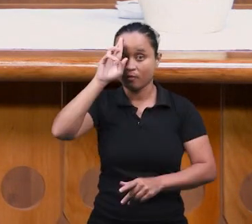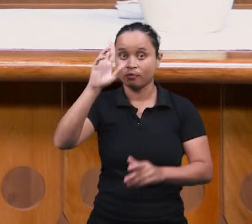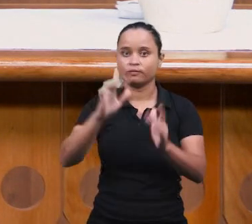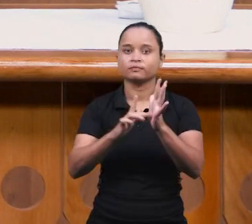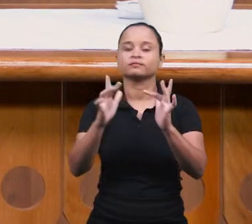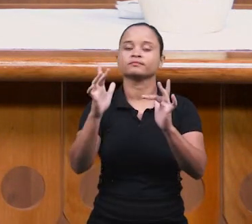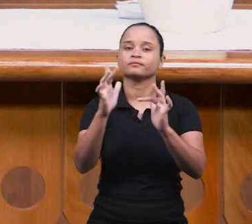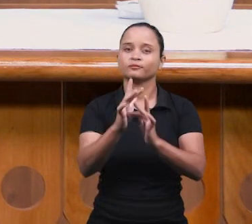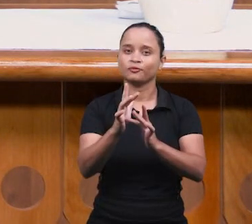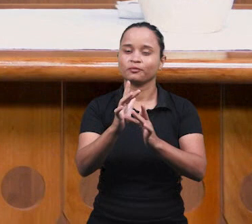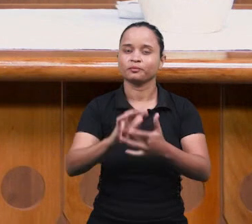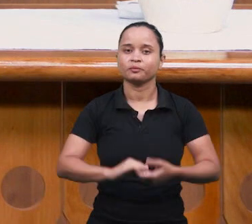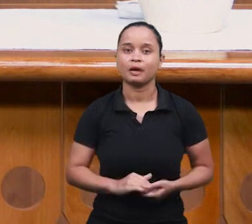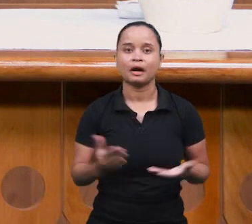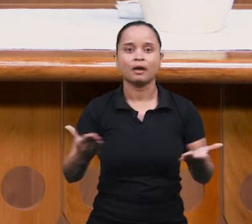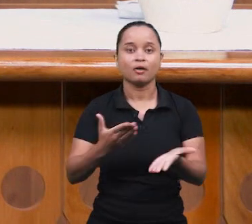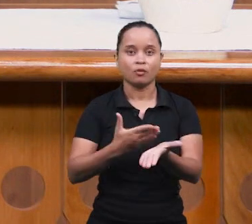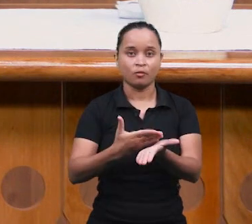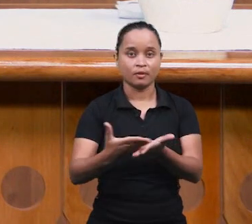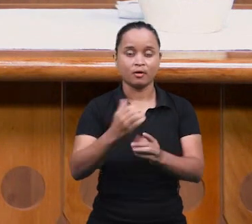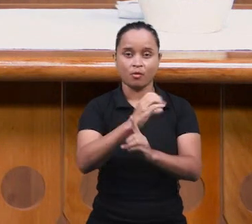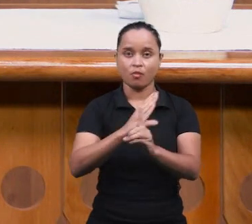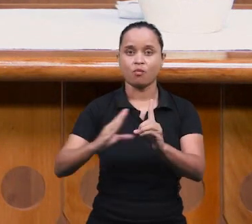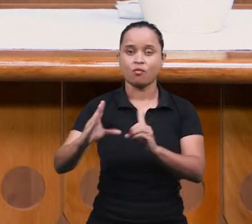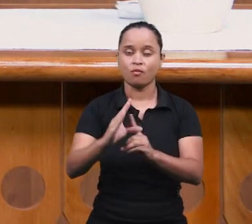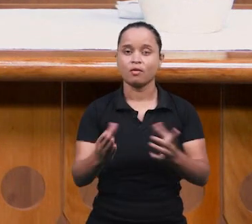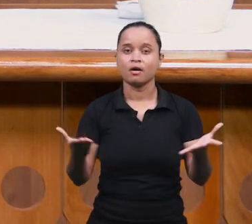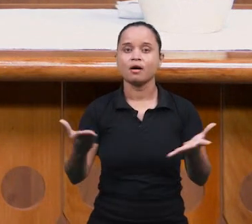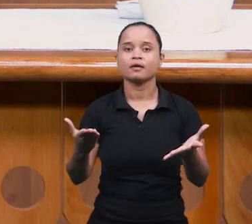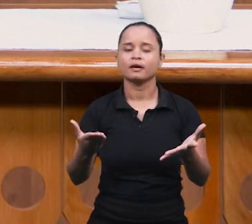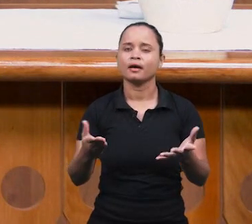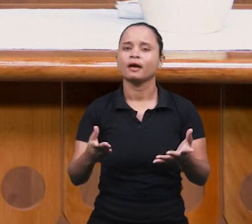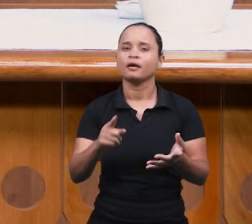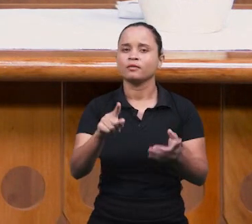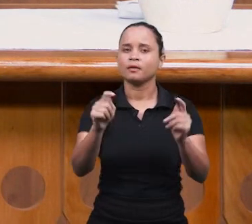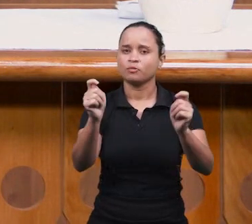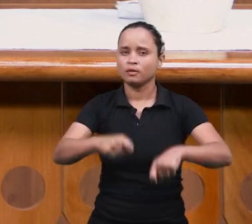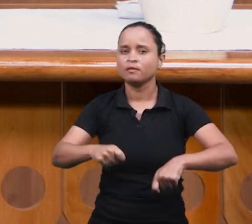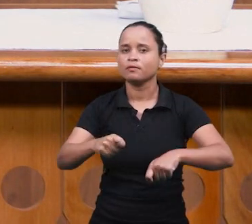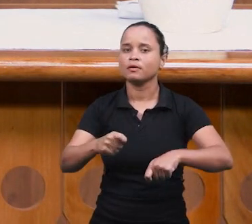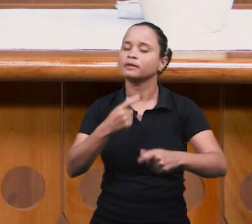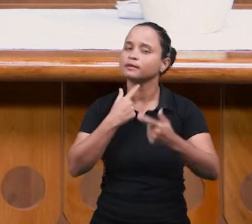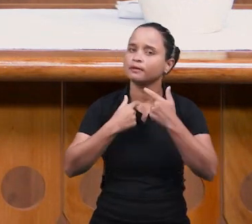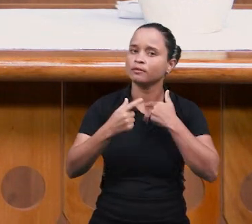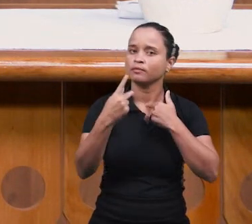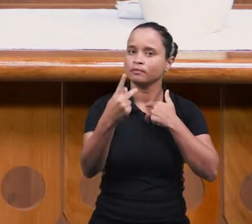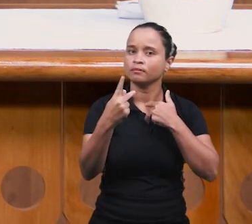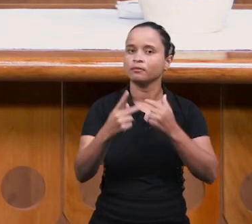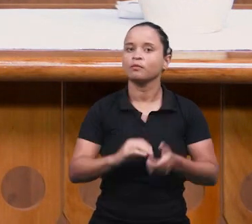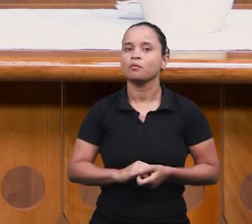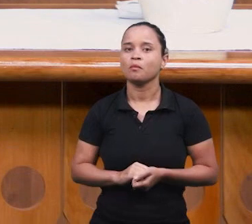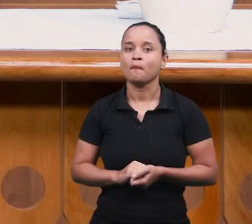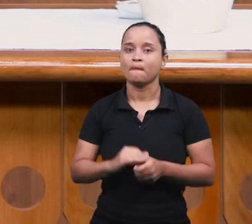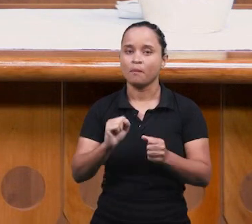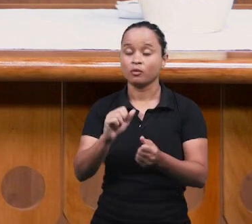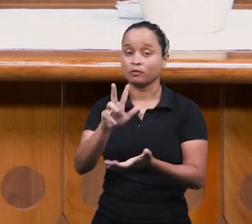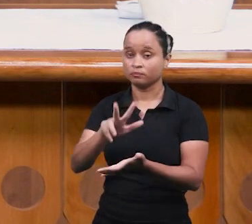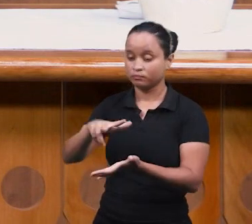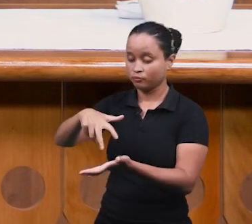Jésus. Pour commencer ce culte, j'invite ceux qui peuvent, qui souhaitent, à se mettre à